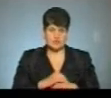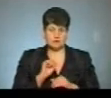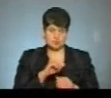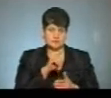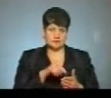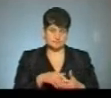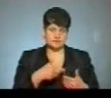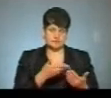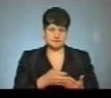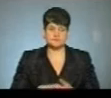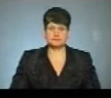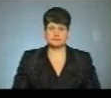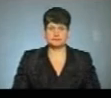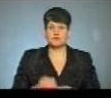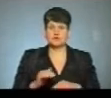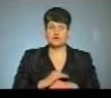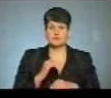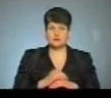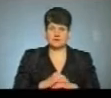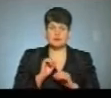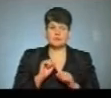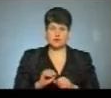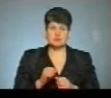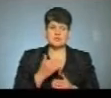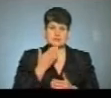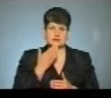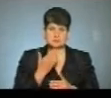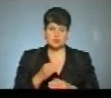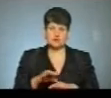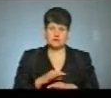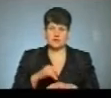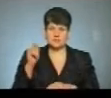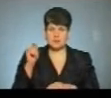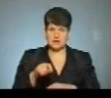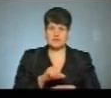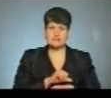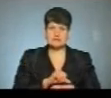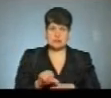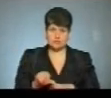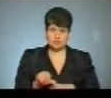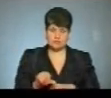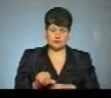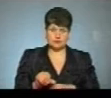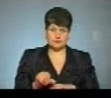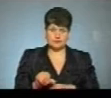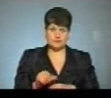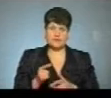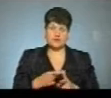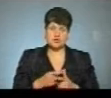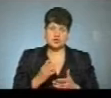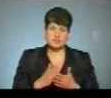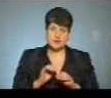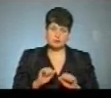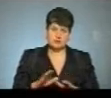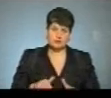поставити запитання? Доброго вечора. Можна запитати, добрий вечір. Чоловік приїхав за кордону, і чи є можливість подавати